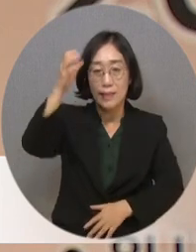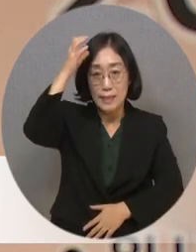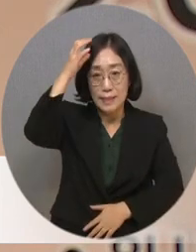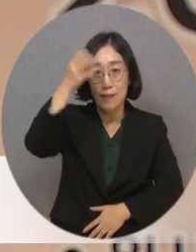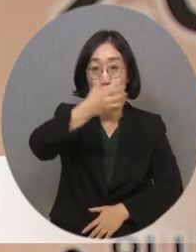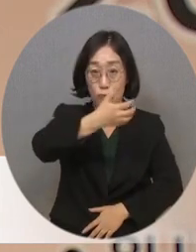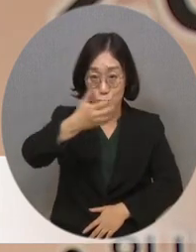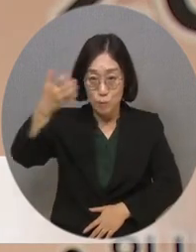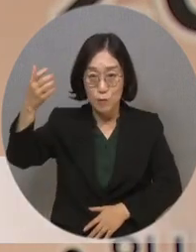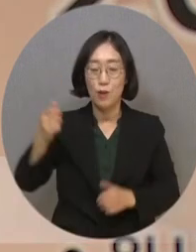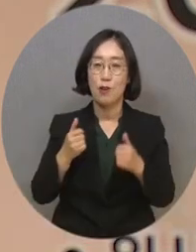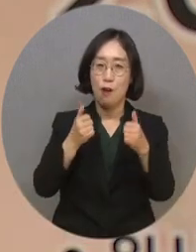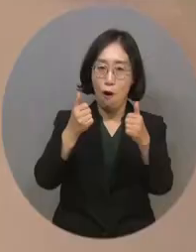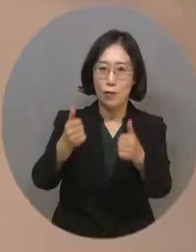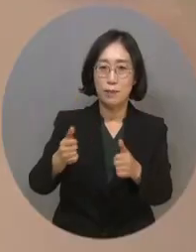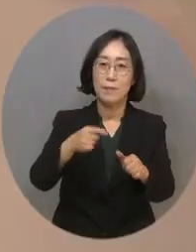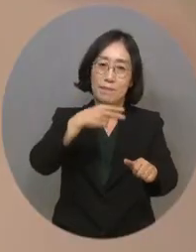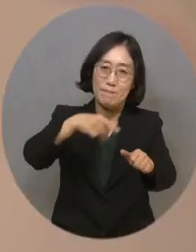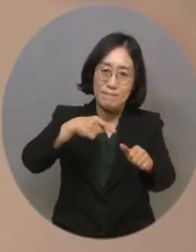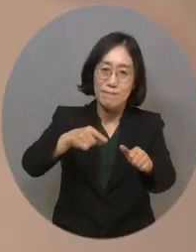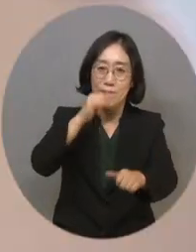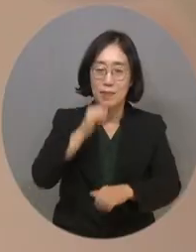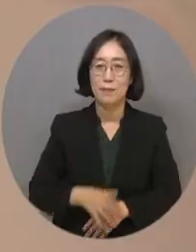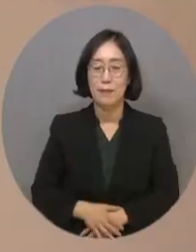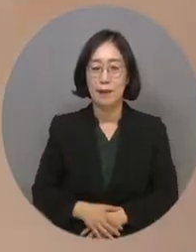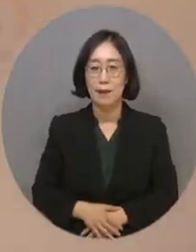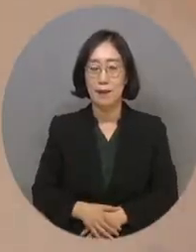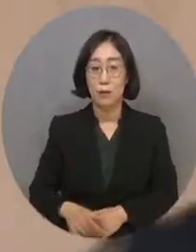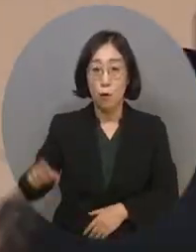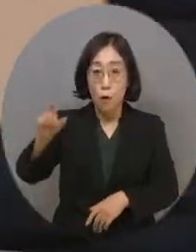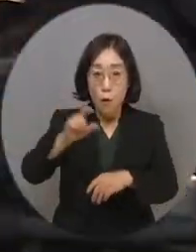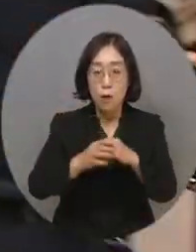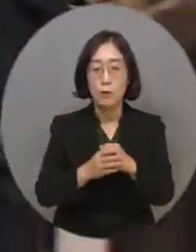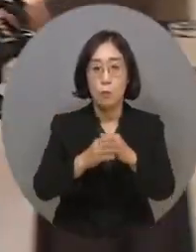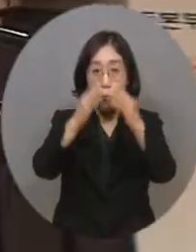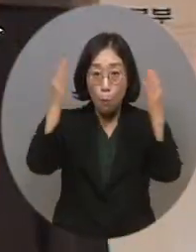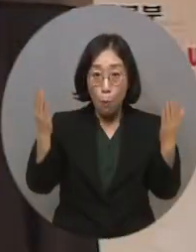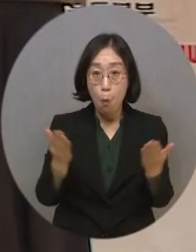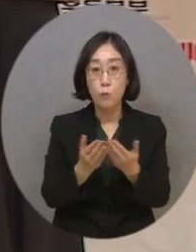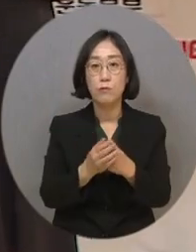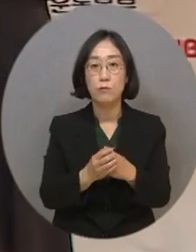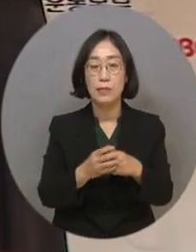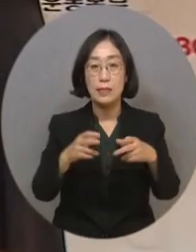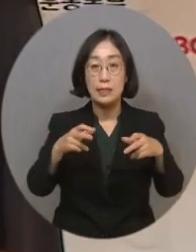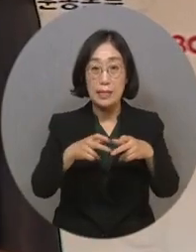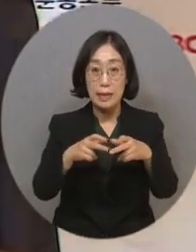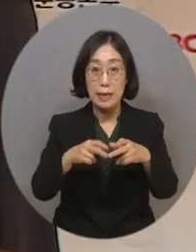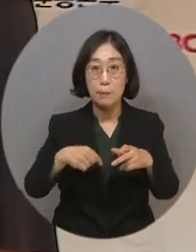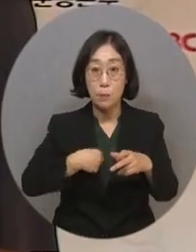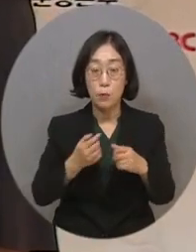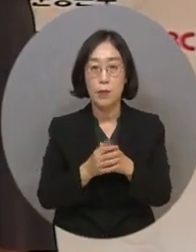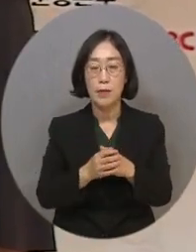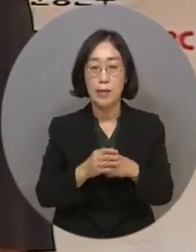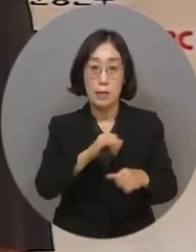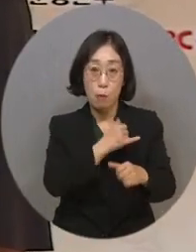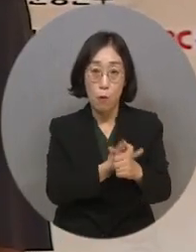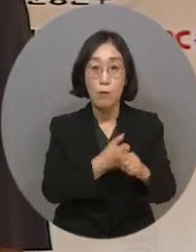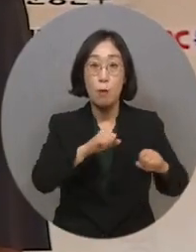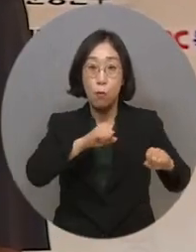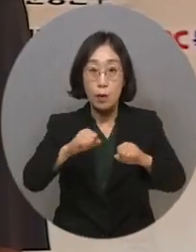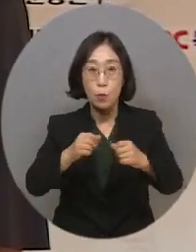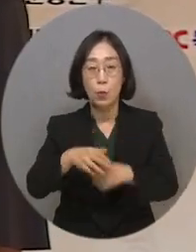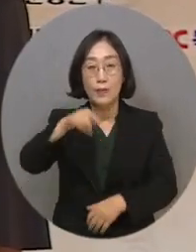교사로서 열심히 살아가고 있습니다. 또한 활동과 전원이 장애인 당사자로 구성되어 있는 장애인권